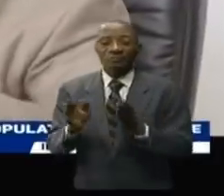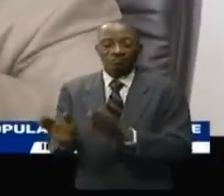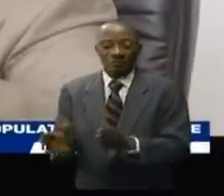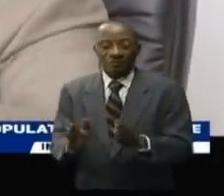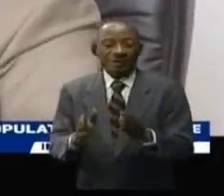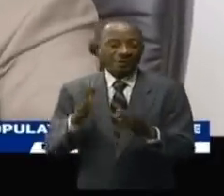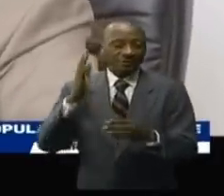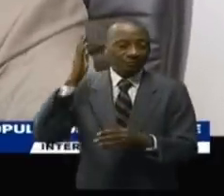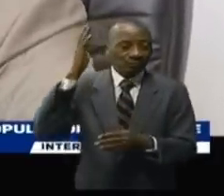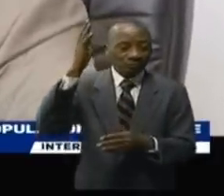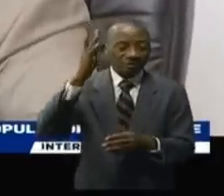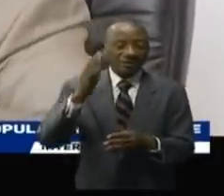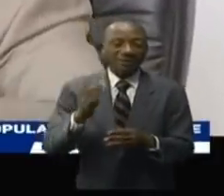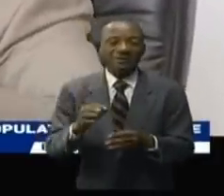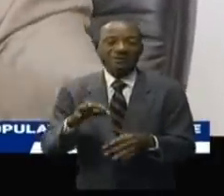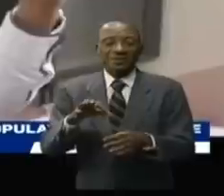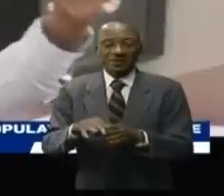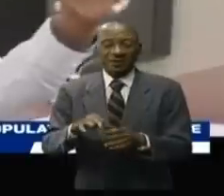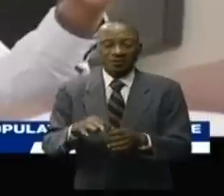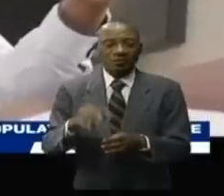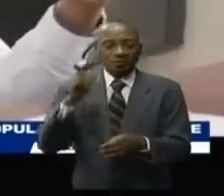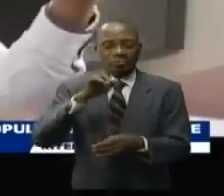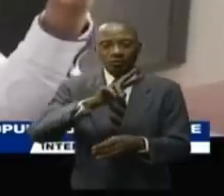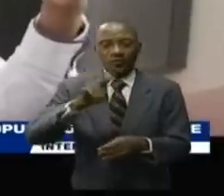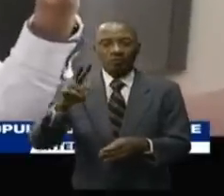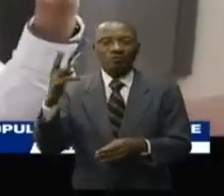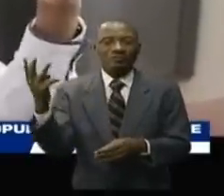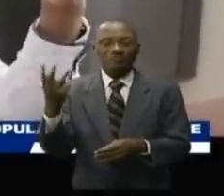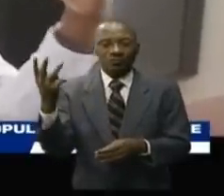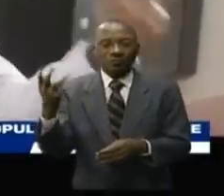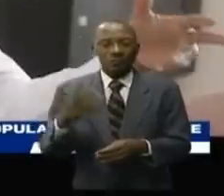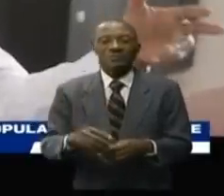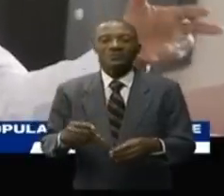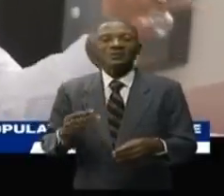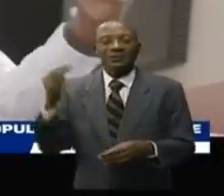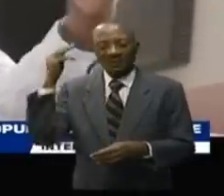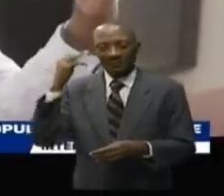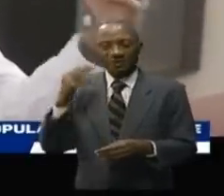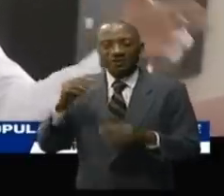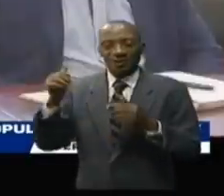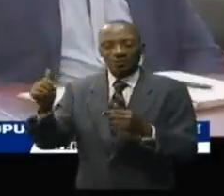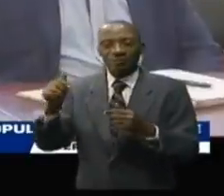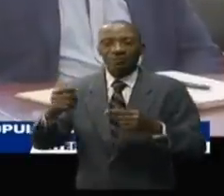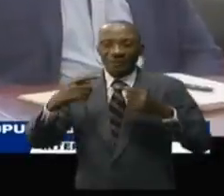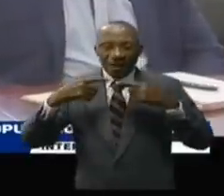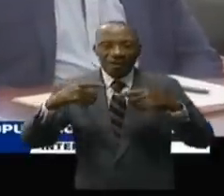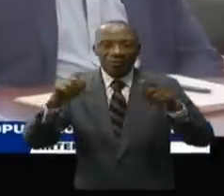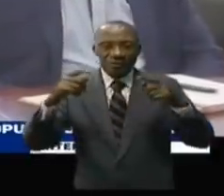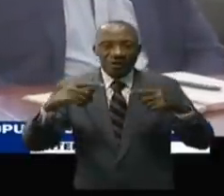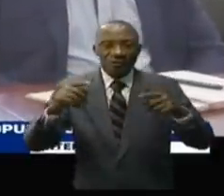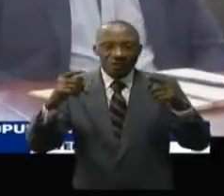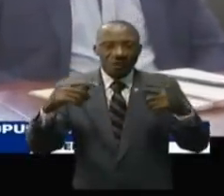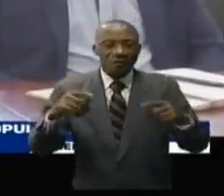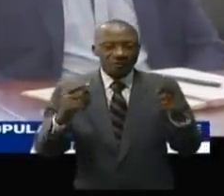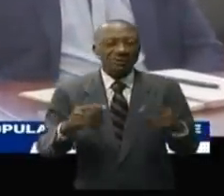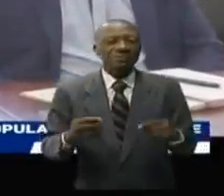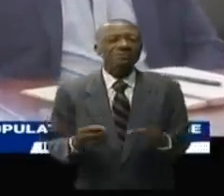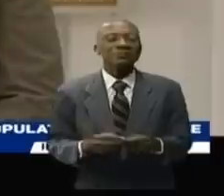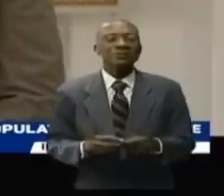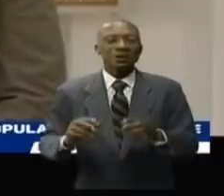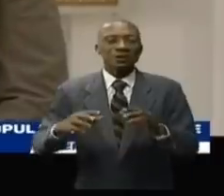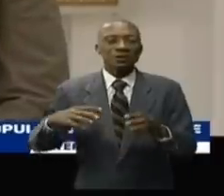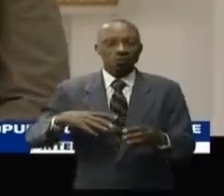début d'identification de la population qui se fera en synergie avec la CENI juste après l'enrôlement des électeurs. Monsieur le